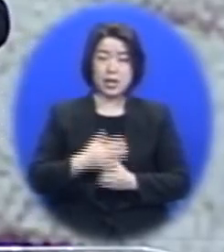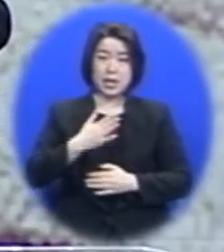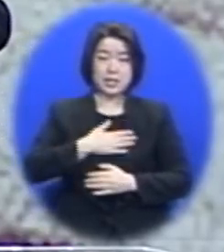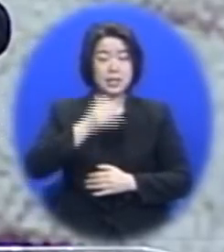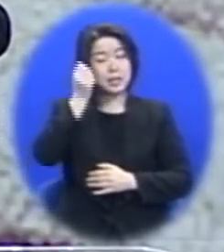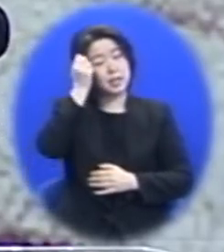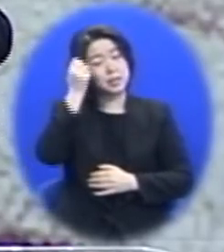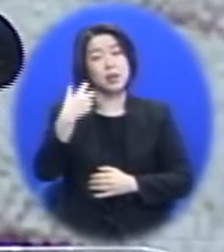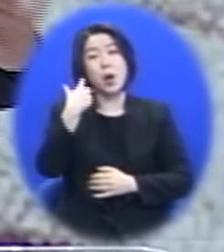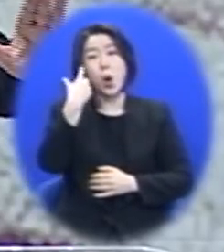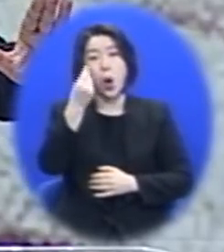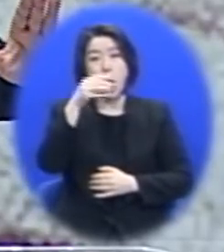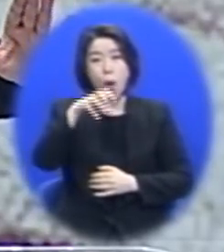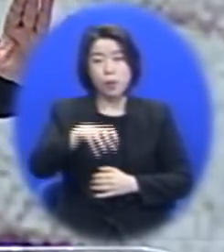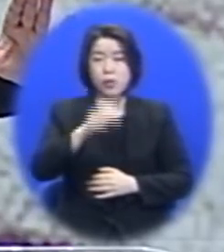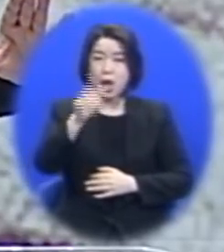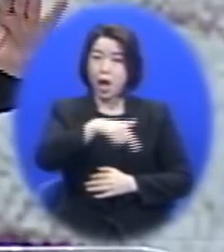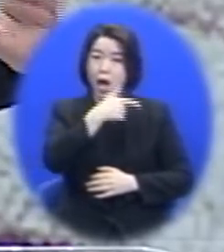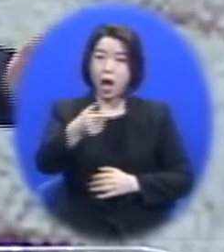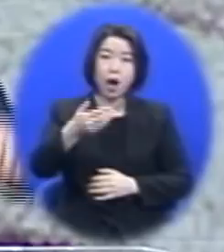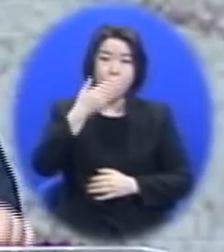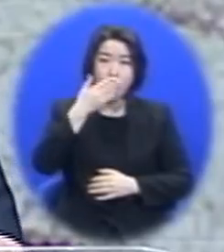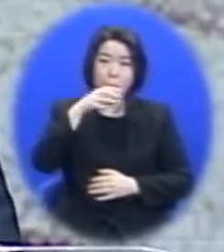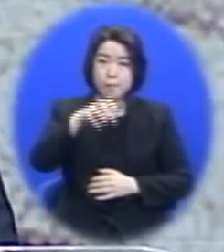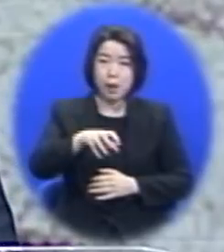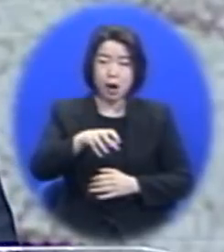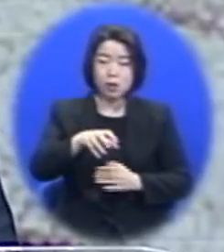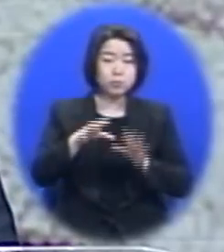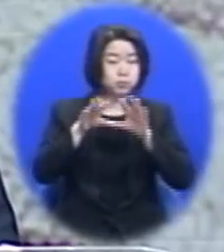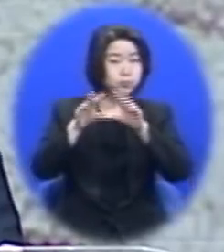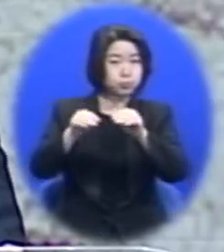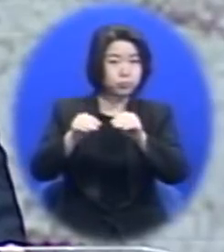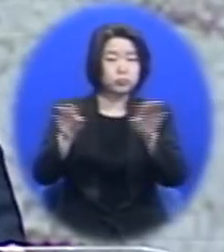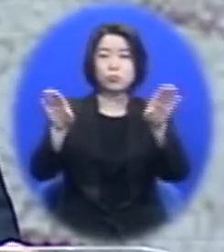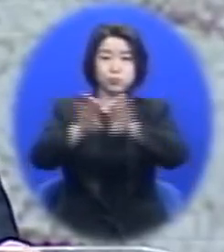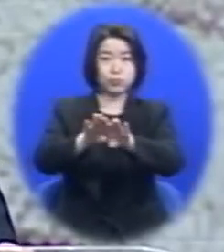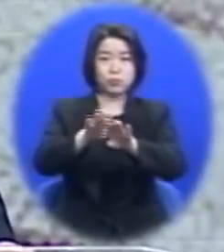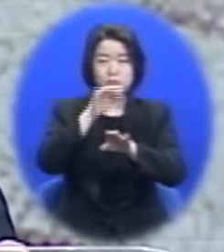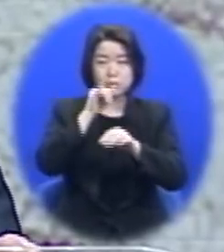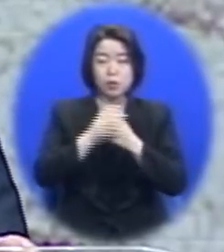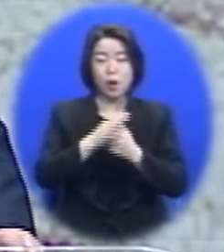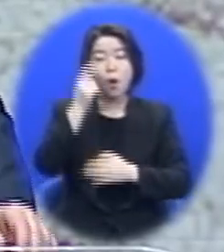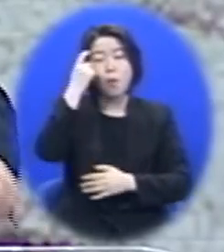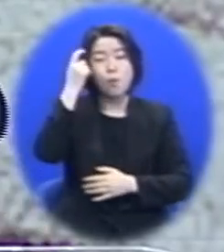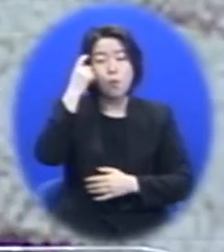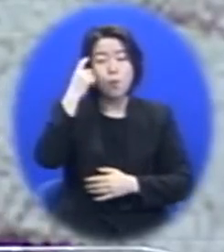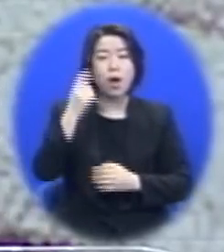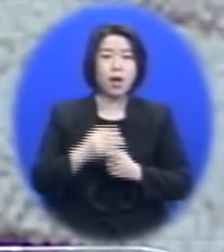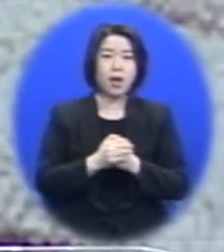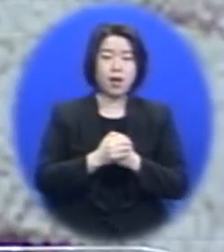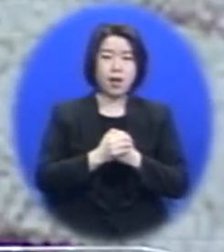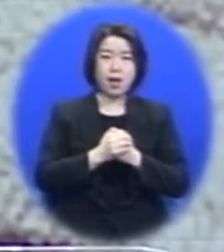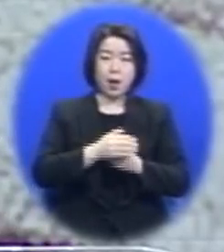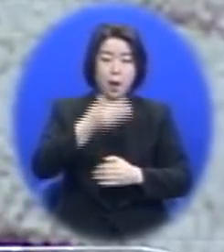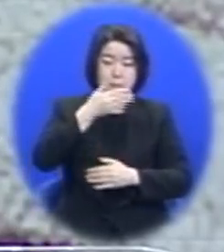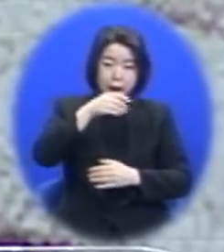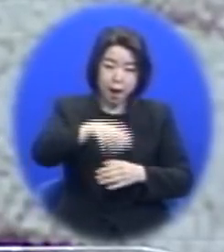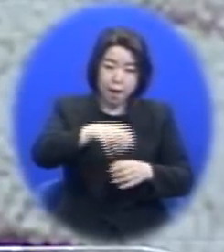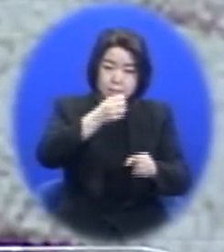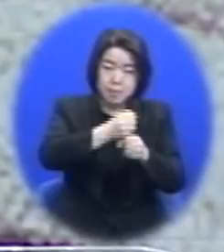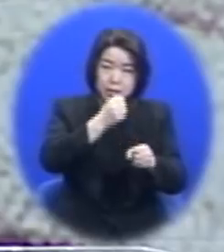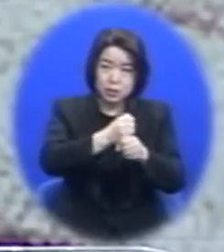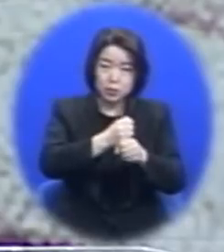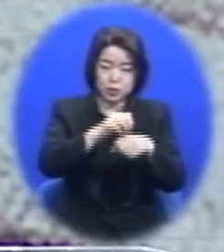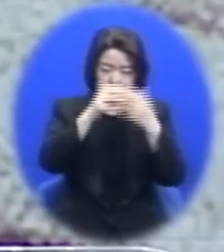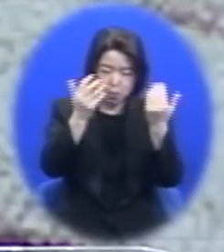하루 영업을 안 한다는 겁니다 유월절을 앞두고 왜 그런가 하고 봤더니 주방에 있는 모든 집기를